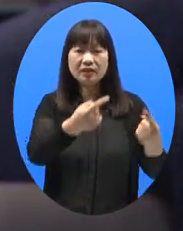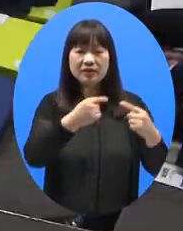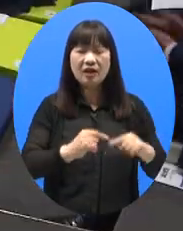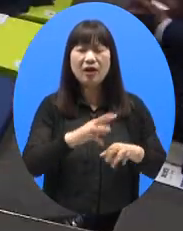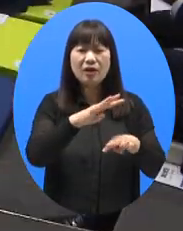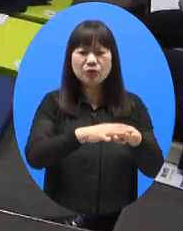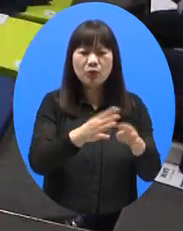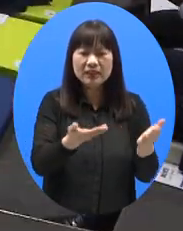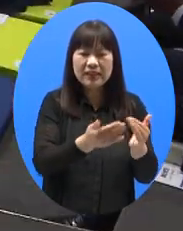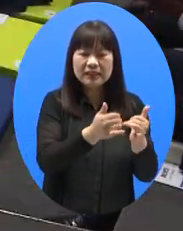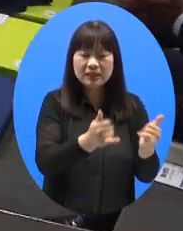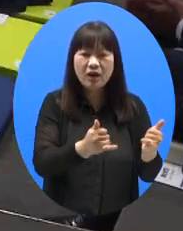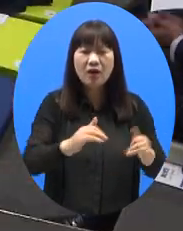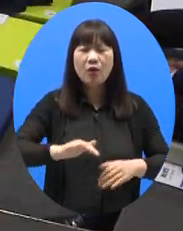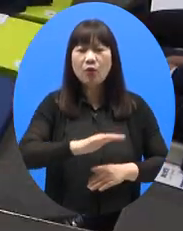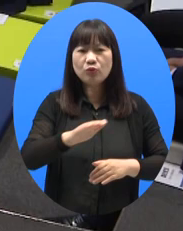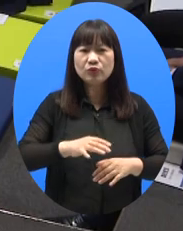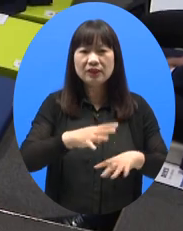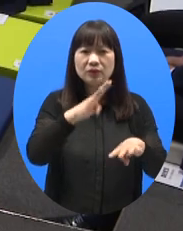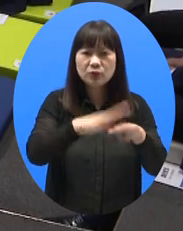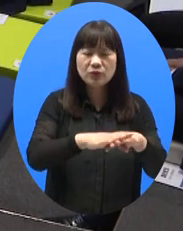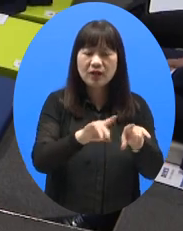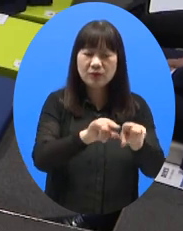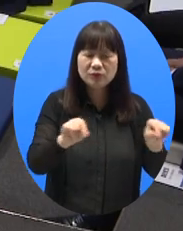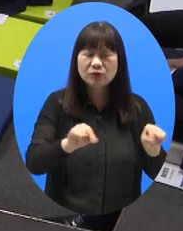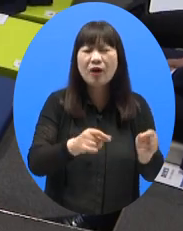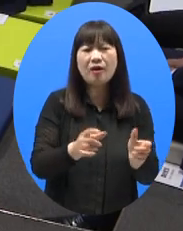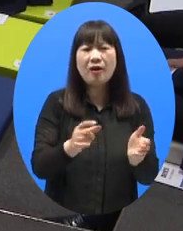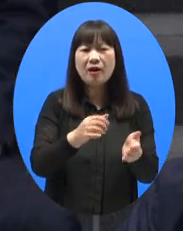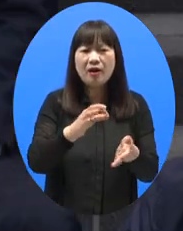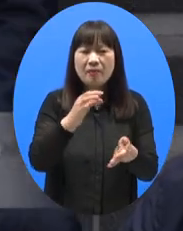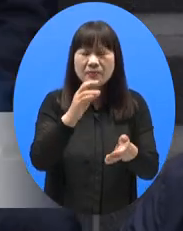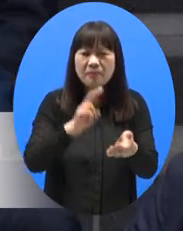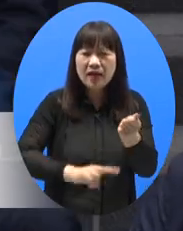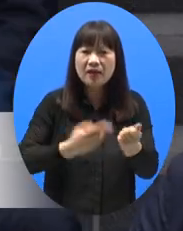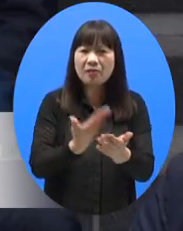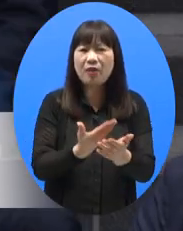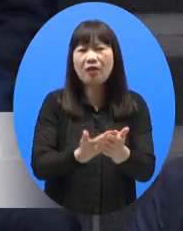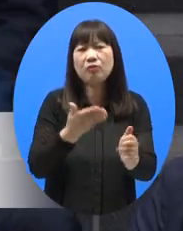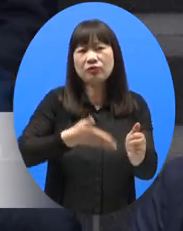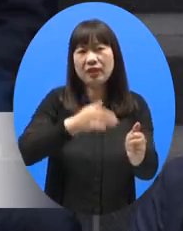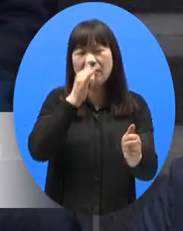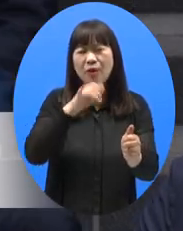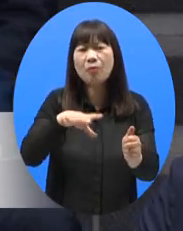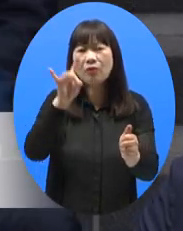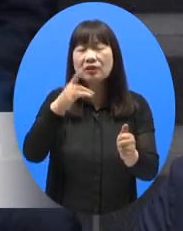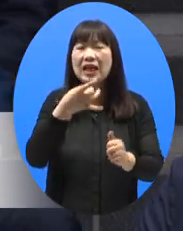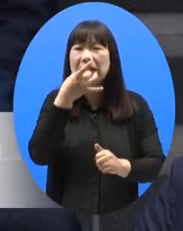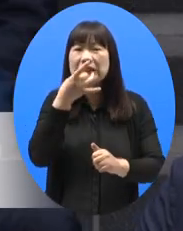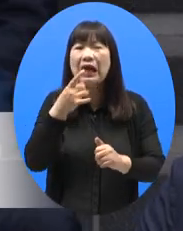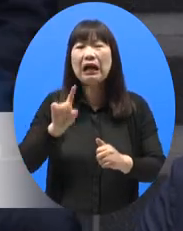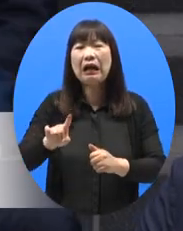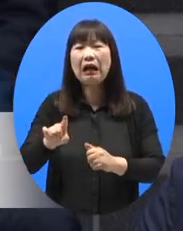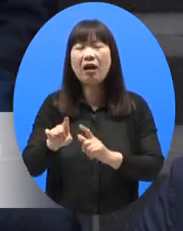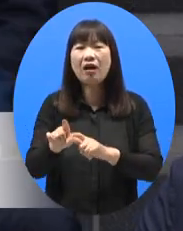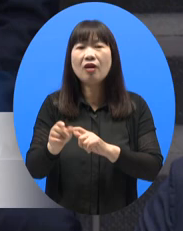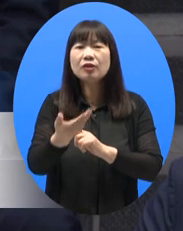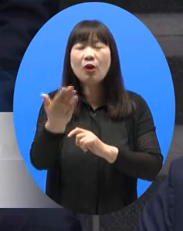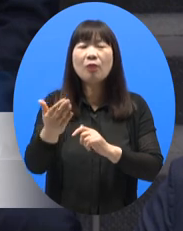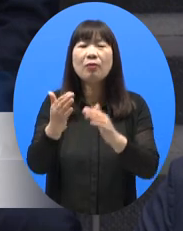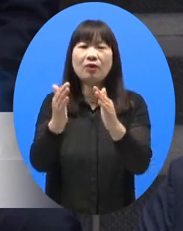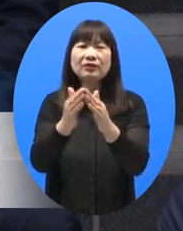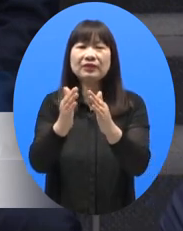한 농민은 우리 농산물 소비 촉진을 호소했습니다. 우선 소비가 돼야 되지 않겠습니까? 쌀값 회복에 지사님